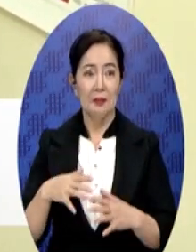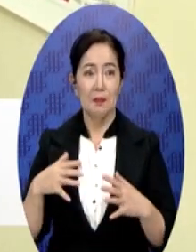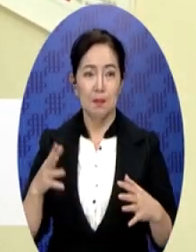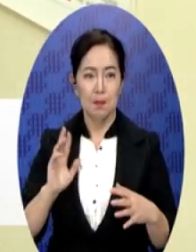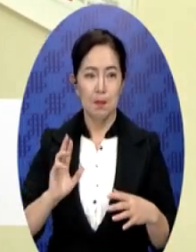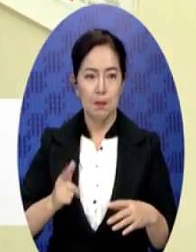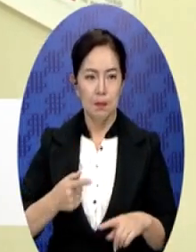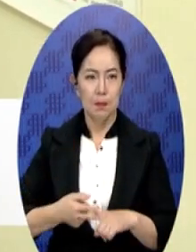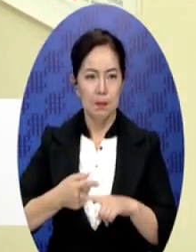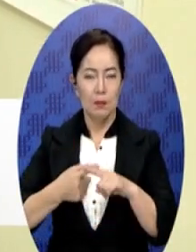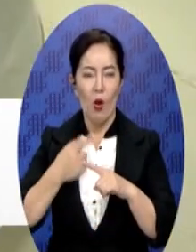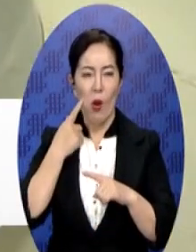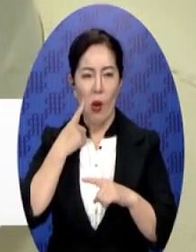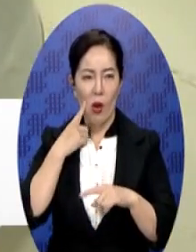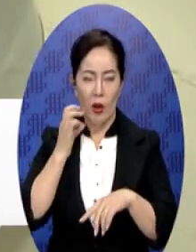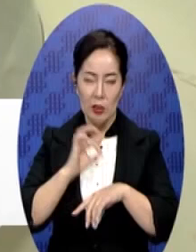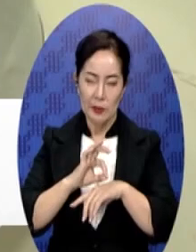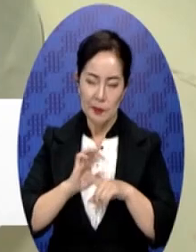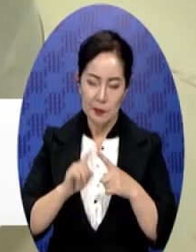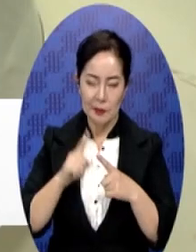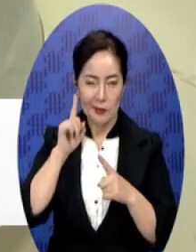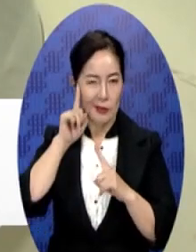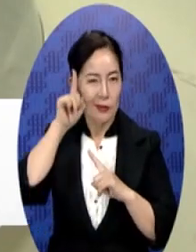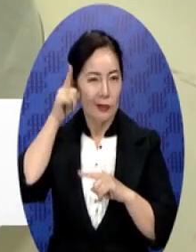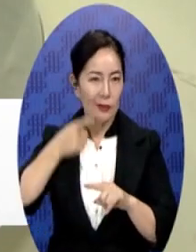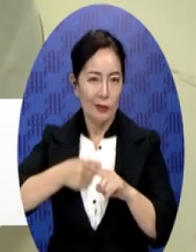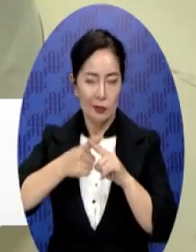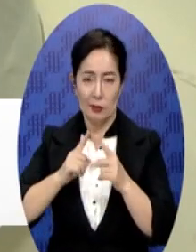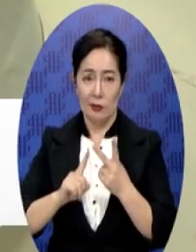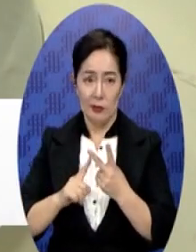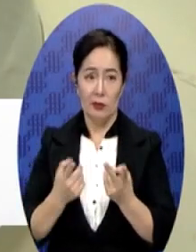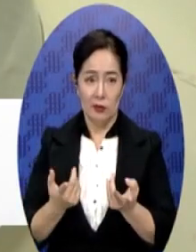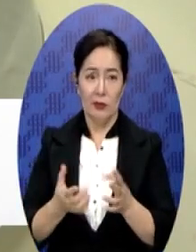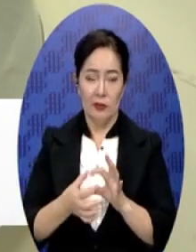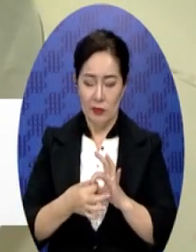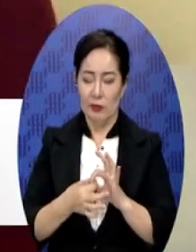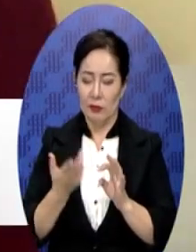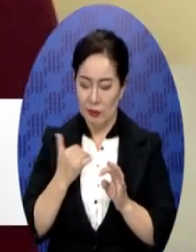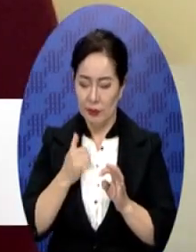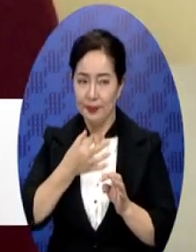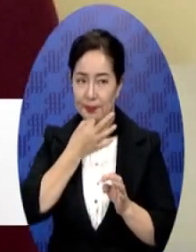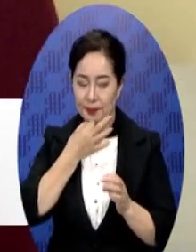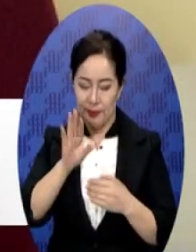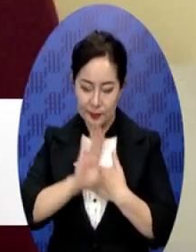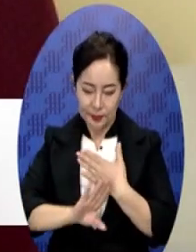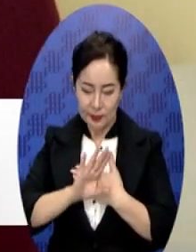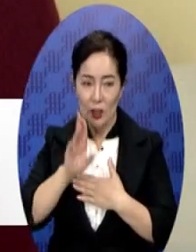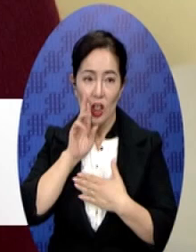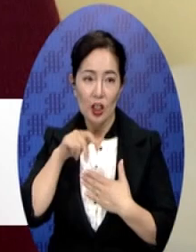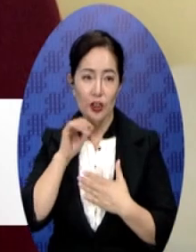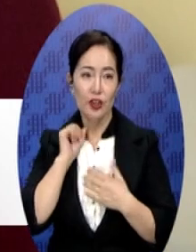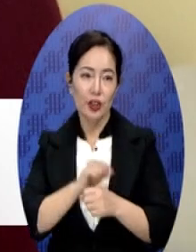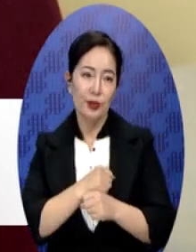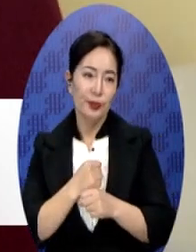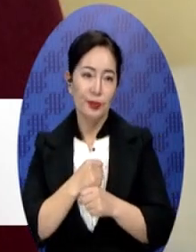нэмэх нь чихрийн шижин, даралт ихсэх болон олон өвчний шалтгаан болдог. Үүнээс урдчсан сэргийлэхийн тулд зөв хооллож, тогтмол дасгал хөдөлгөөн хийх нь чухал